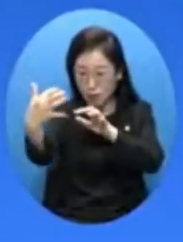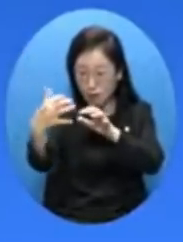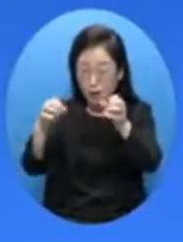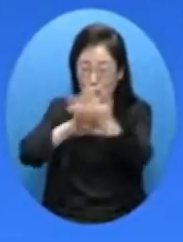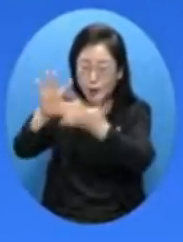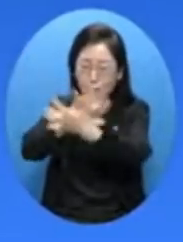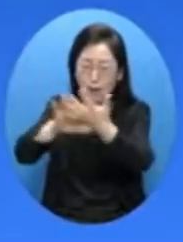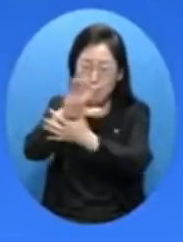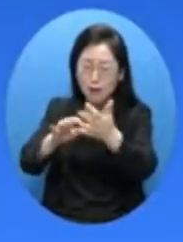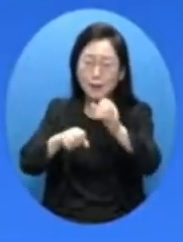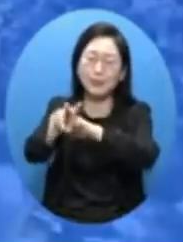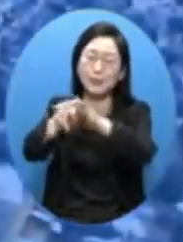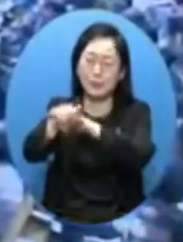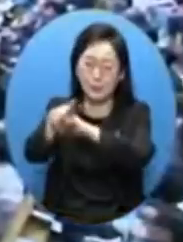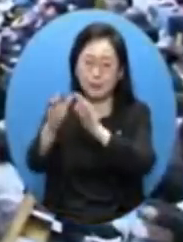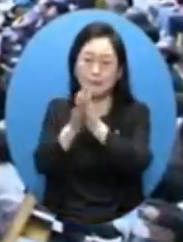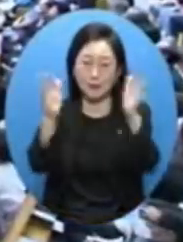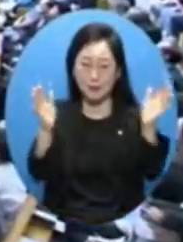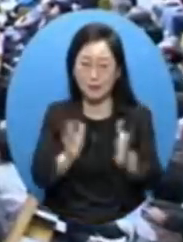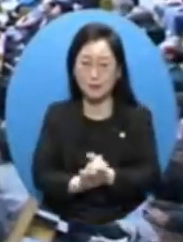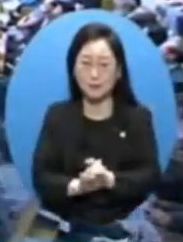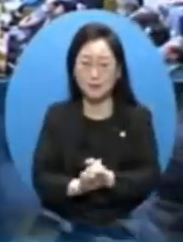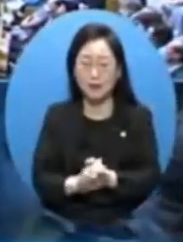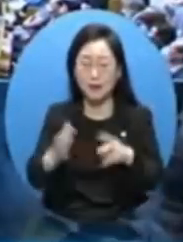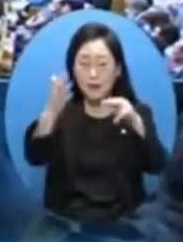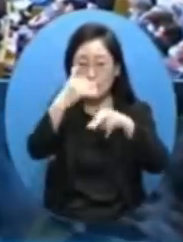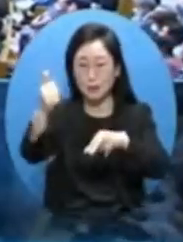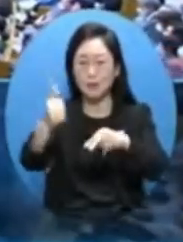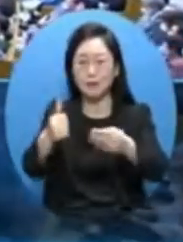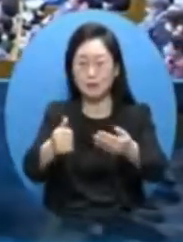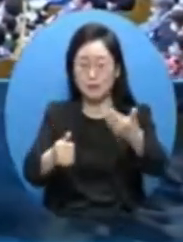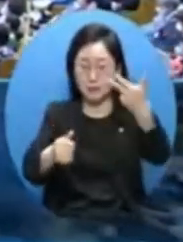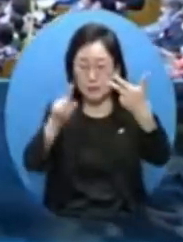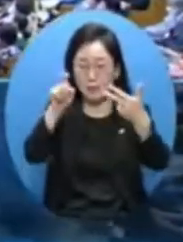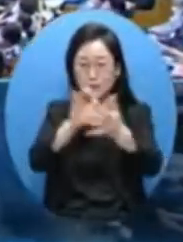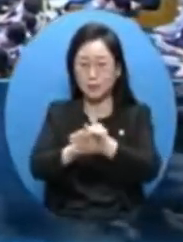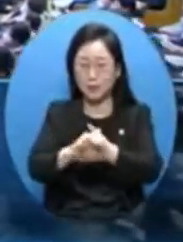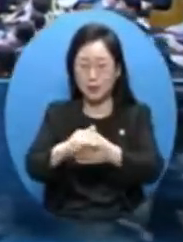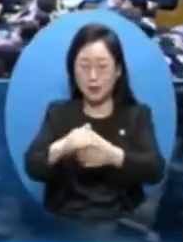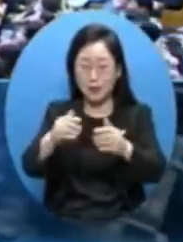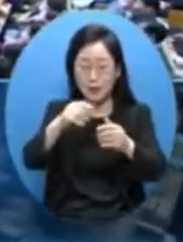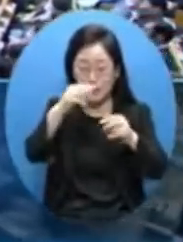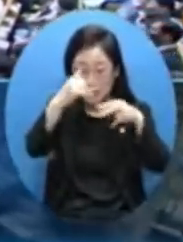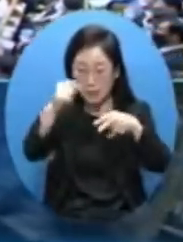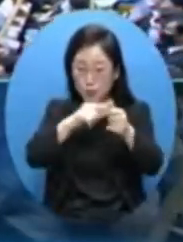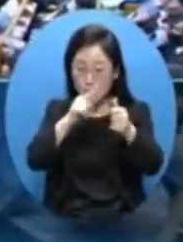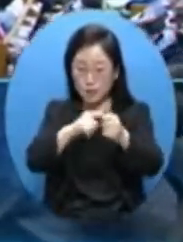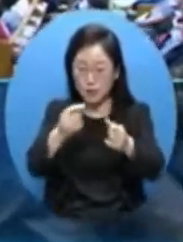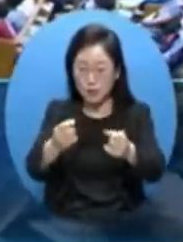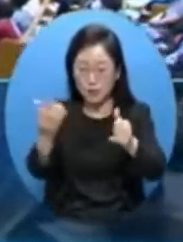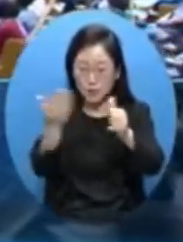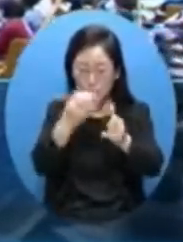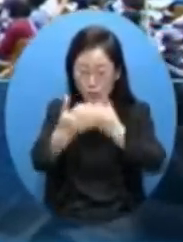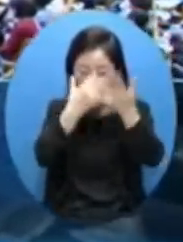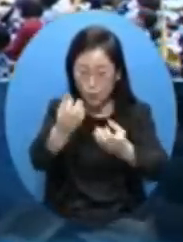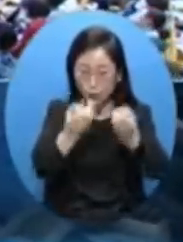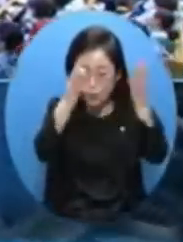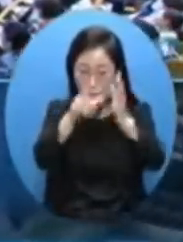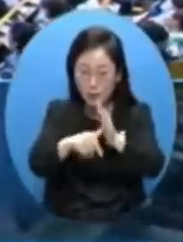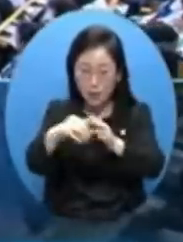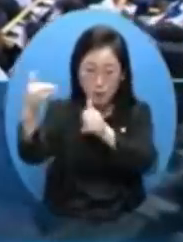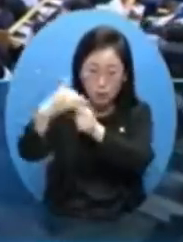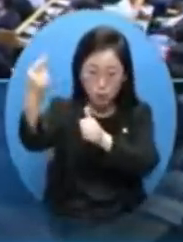뿔뿔어져 도망가게 되었습니다. 사무엘상 7장 10절입니다. 사무엘이 번제를 드릴 때 블레셋 사람이 이스라엘과 싸우려고 가까이 오매